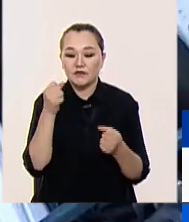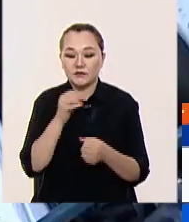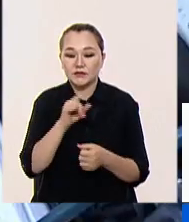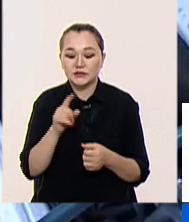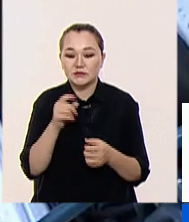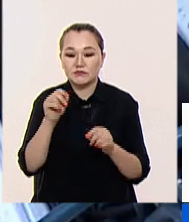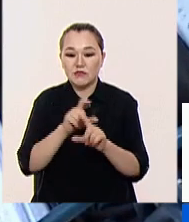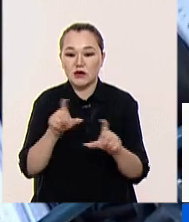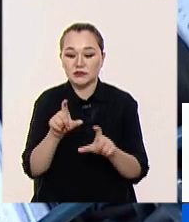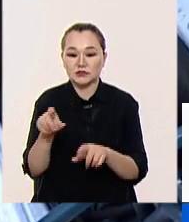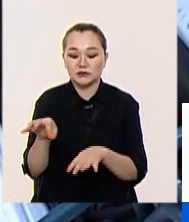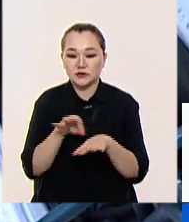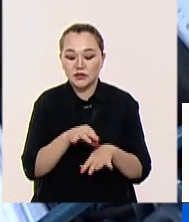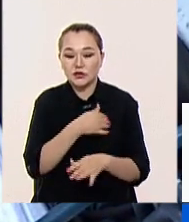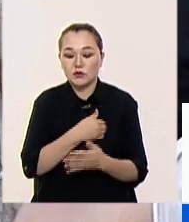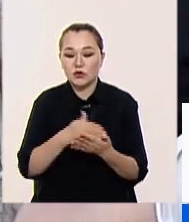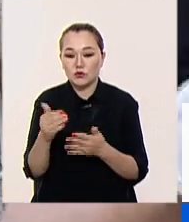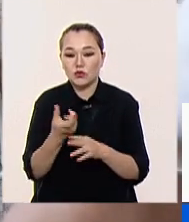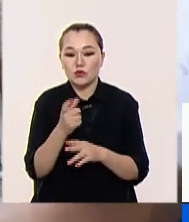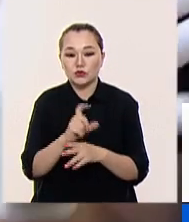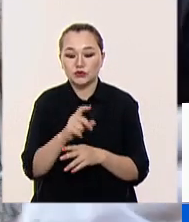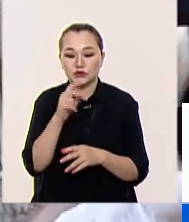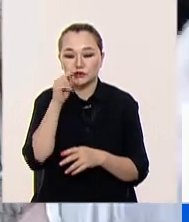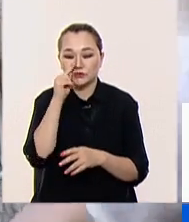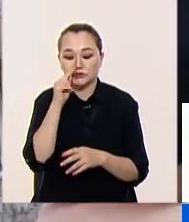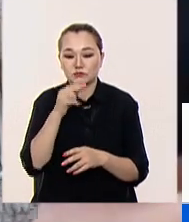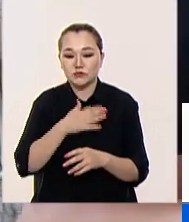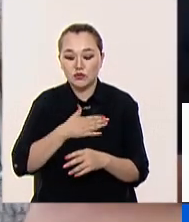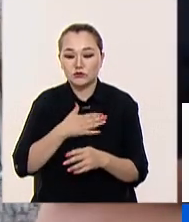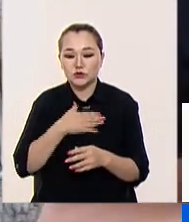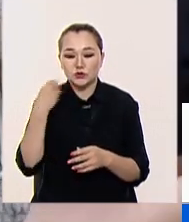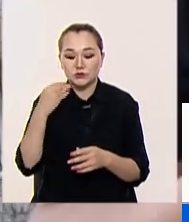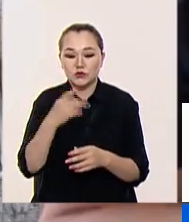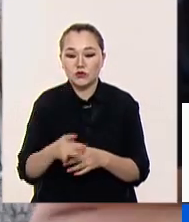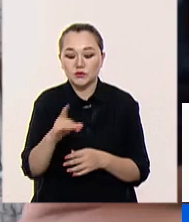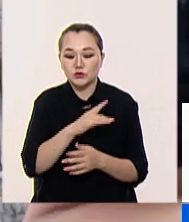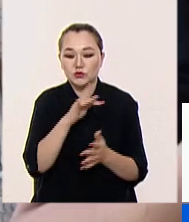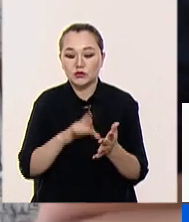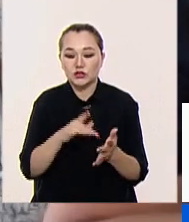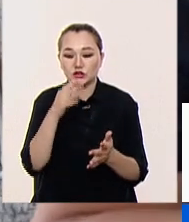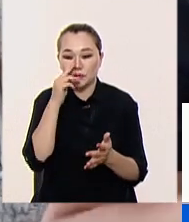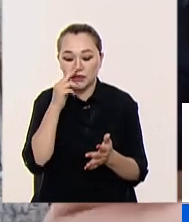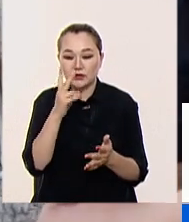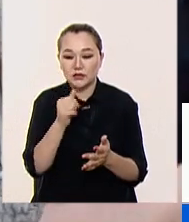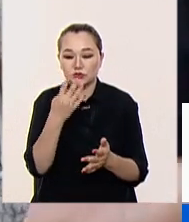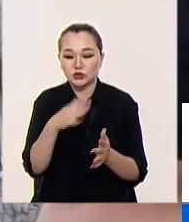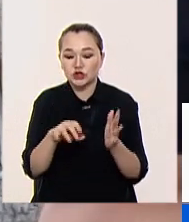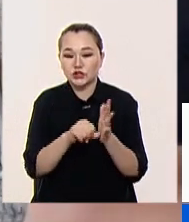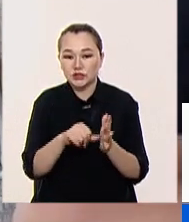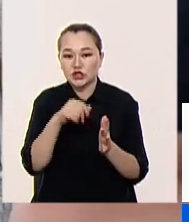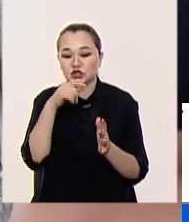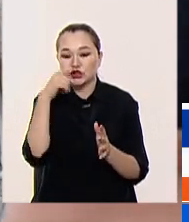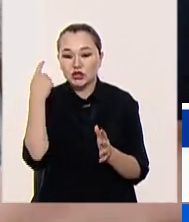автосалона, которая температура нагрева как бы очень Шымкент, вот в нашем Туркестанском области, в городе Шымкент, на 46 градусной